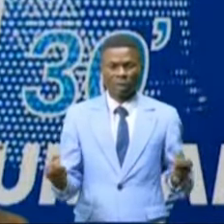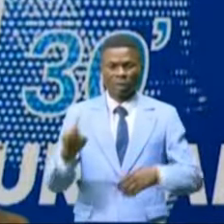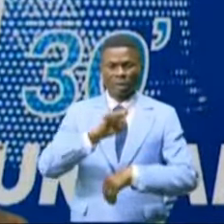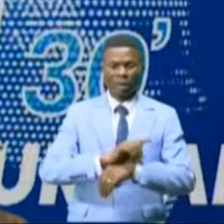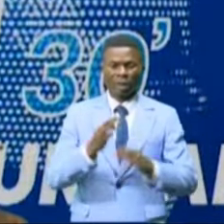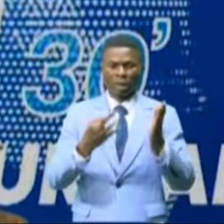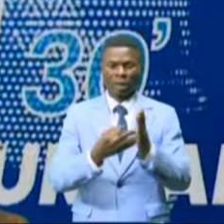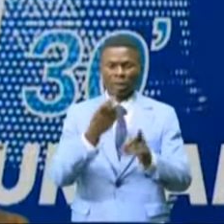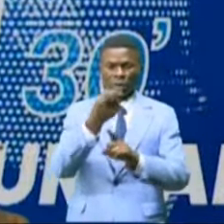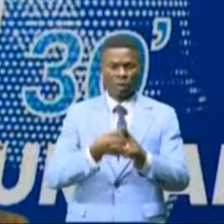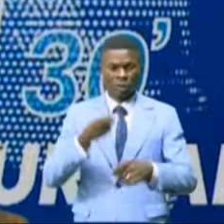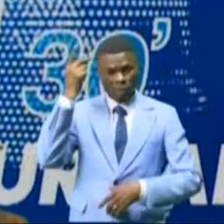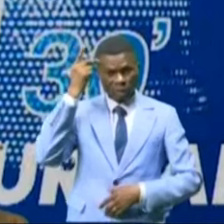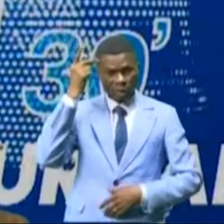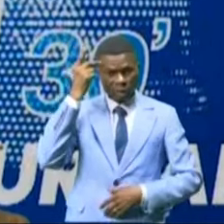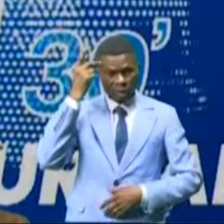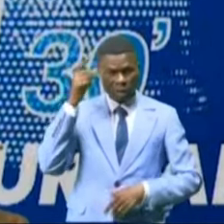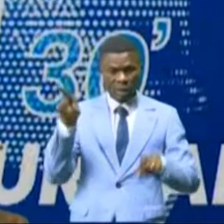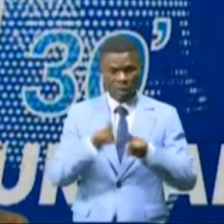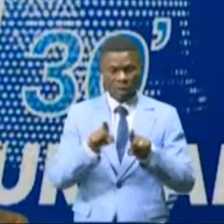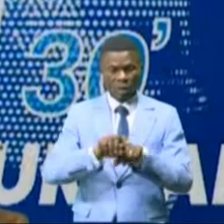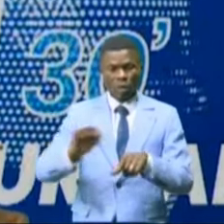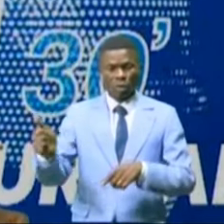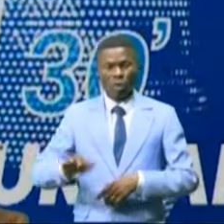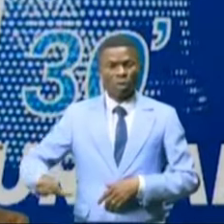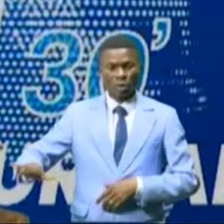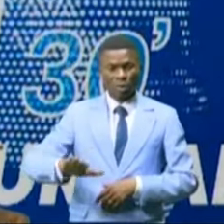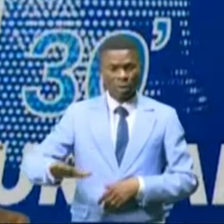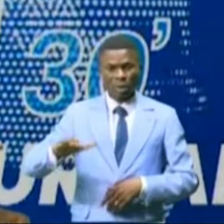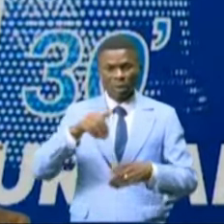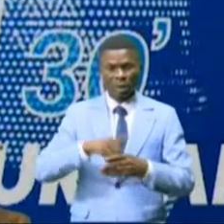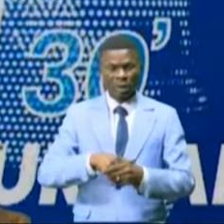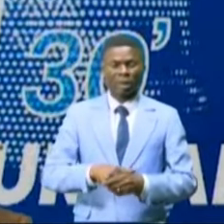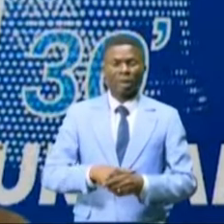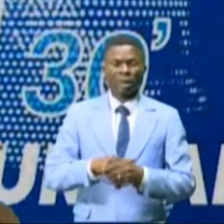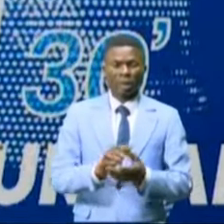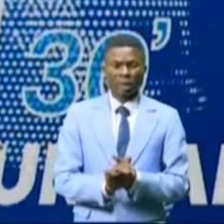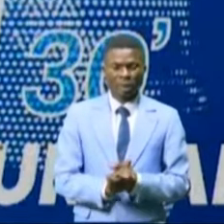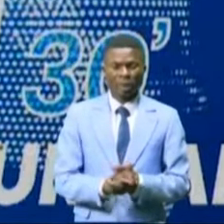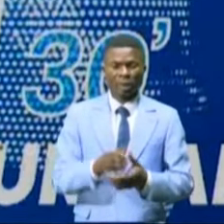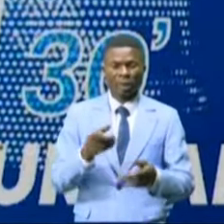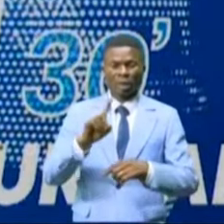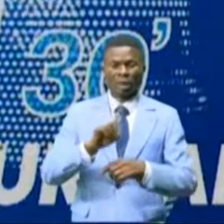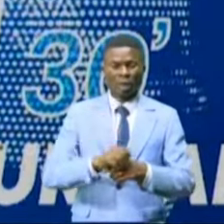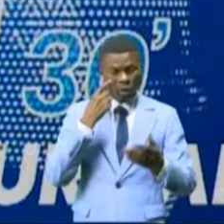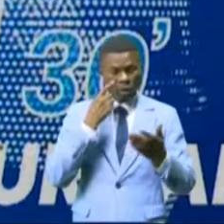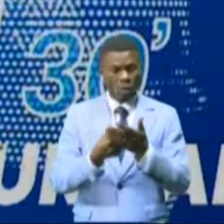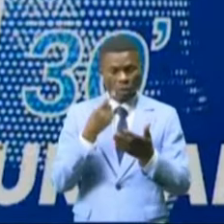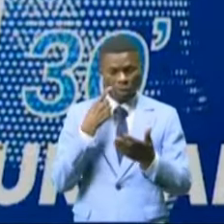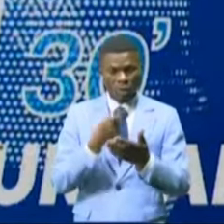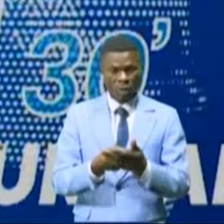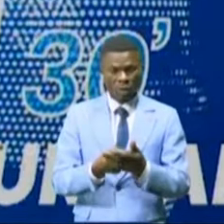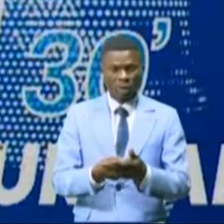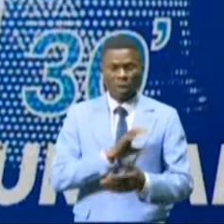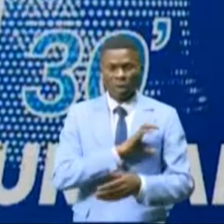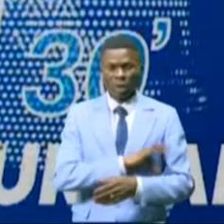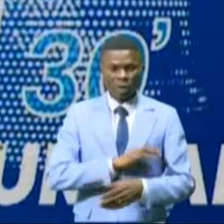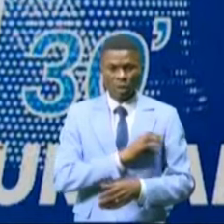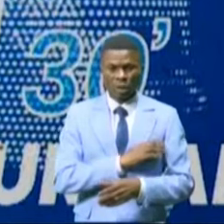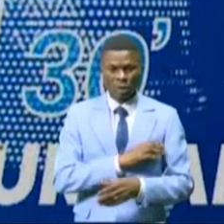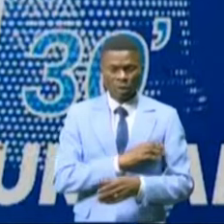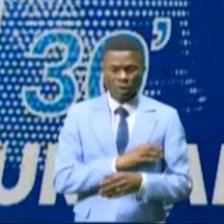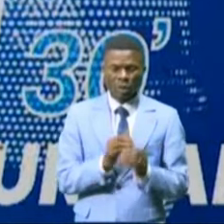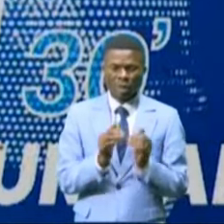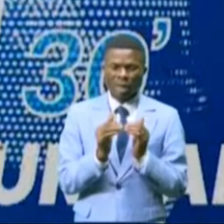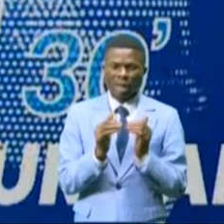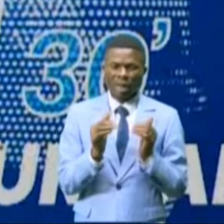Journée du 8 mars à Kinshasa, comme ailleurs partout à travers le pays, était observée dans une attitude de